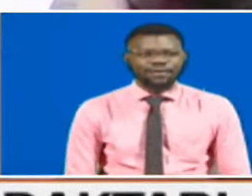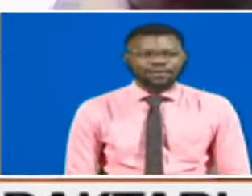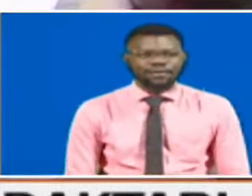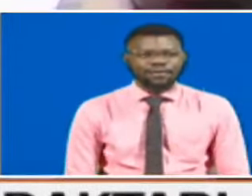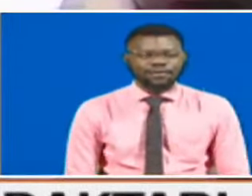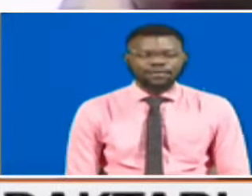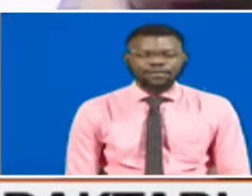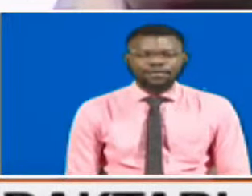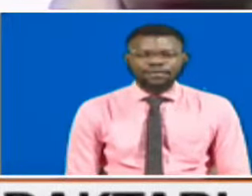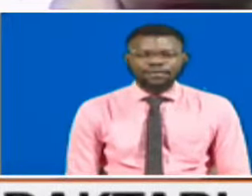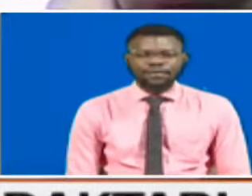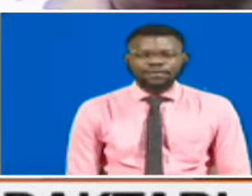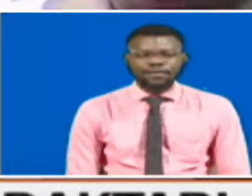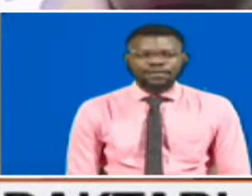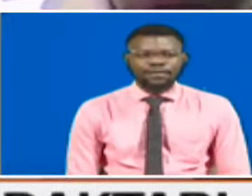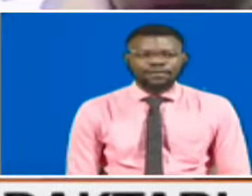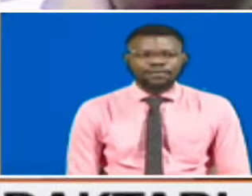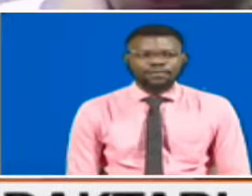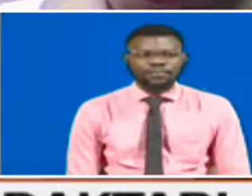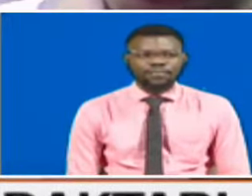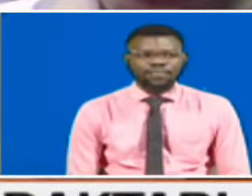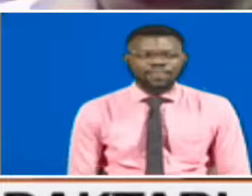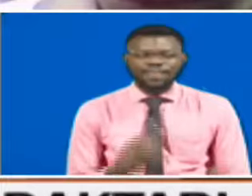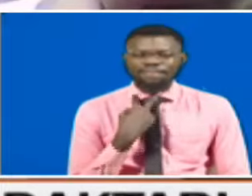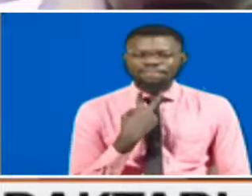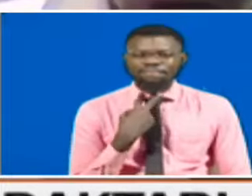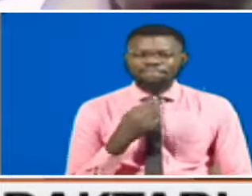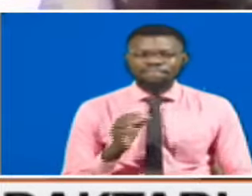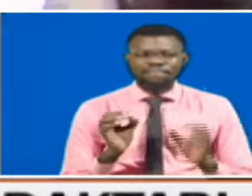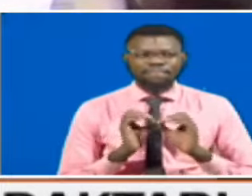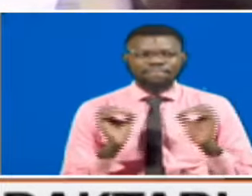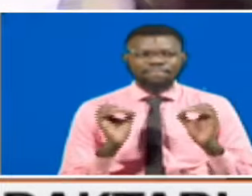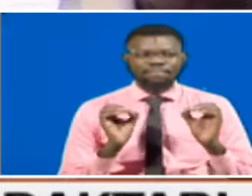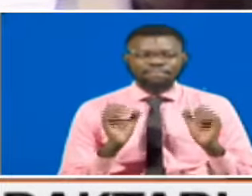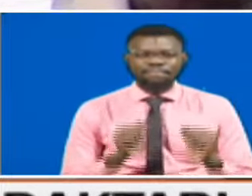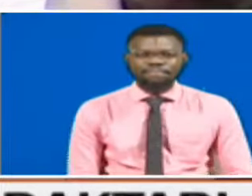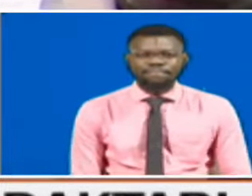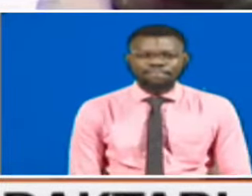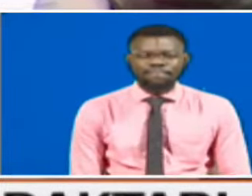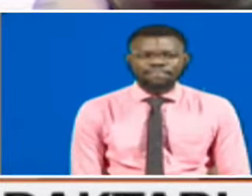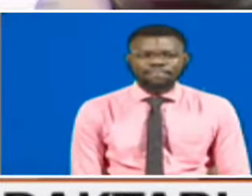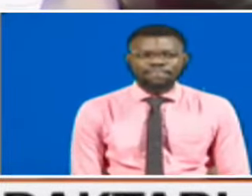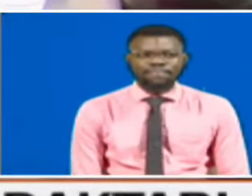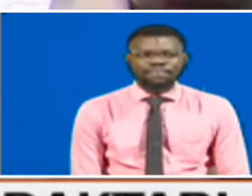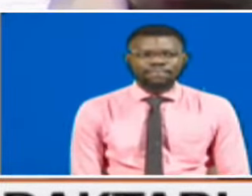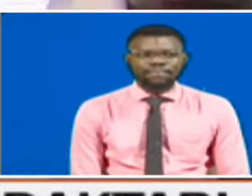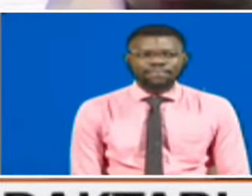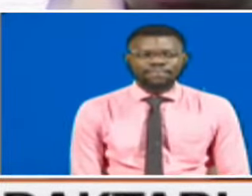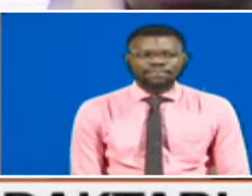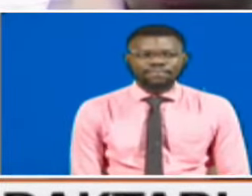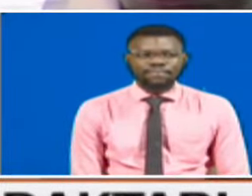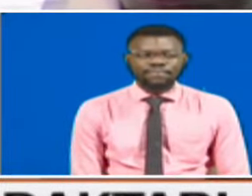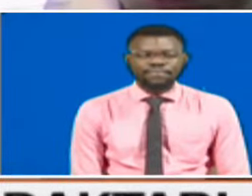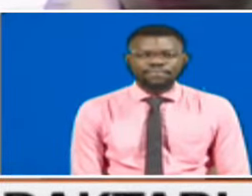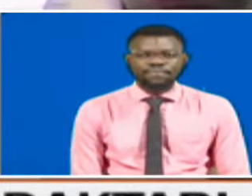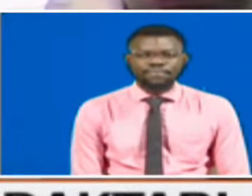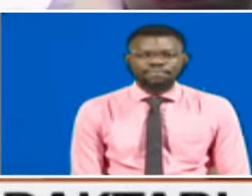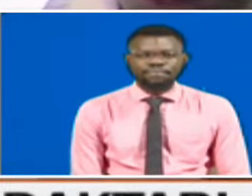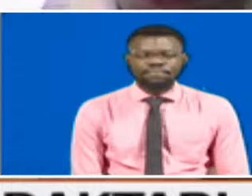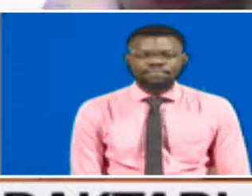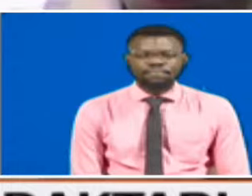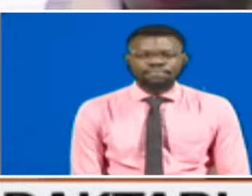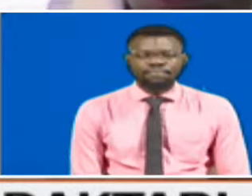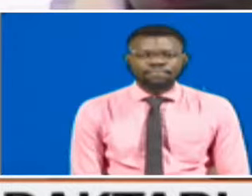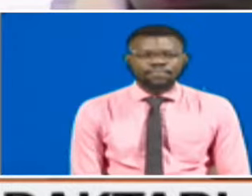Several meetings have been done. It is just promises and promises. And we have a cabinet secretary that takes health to